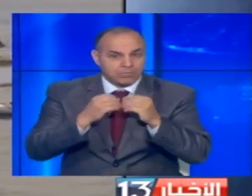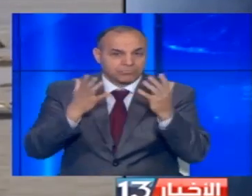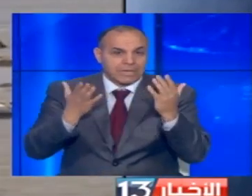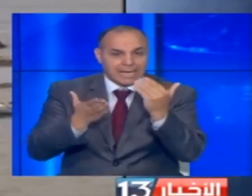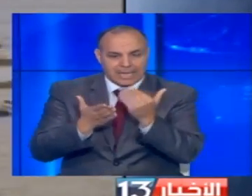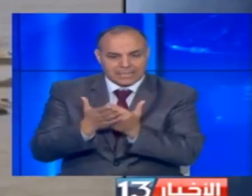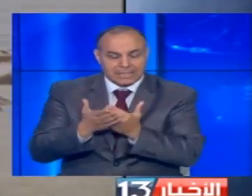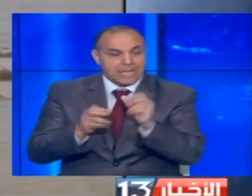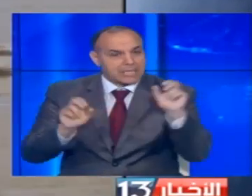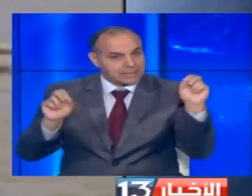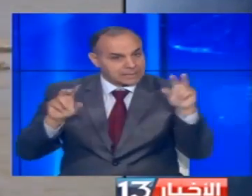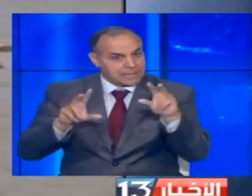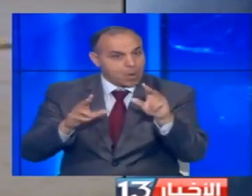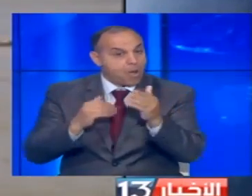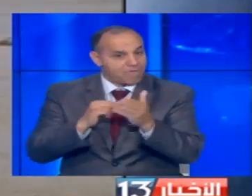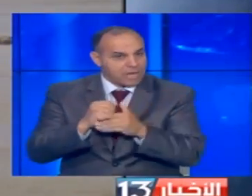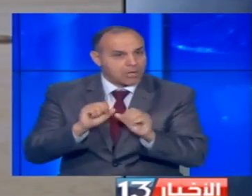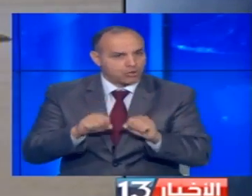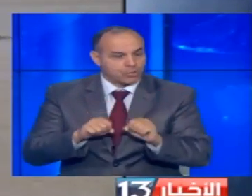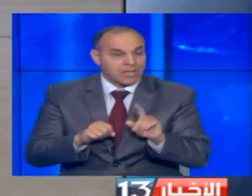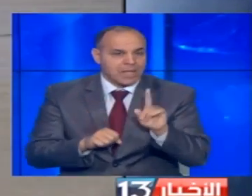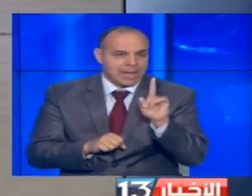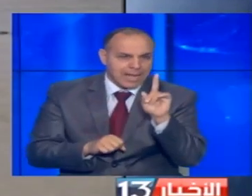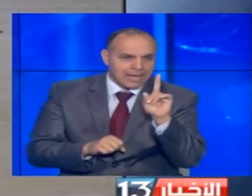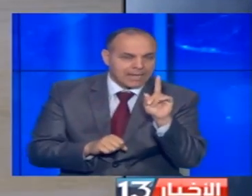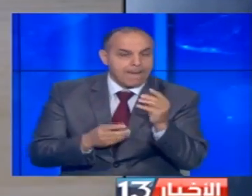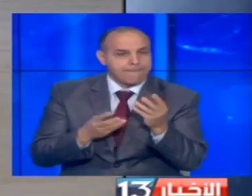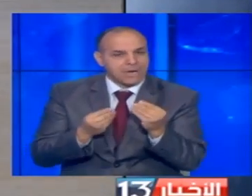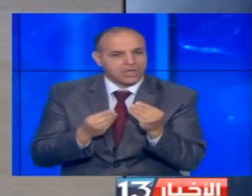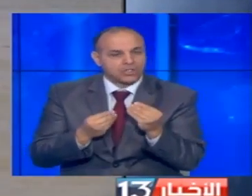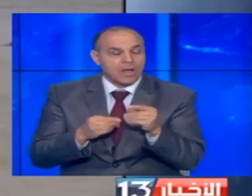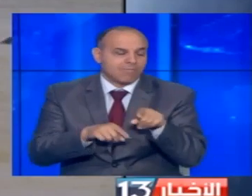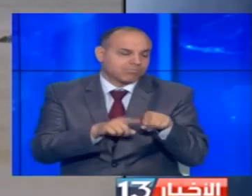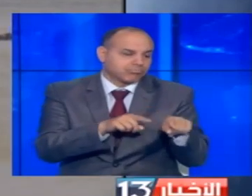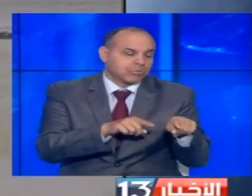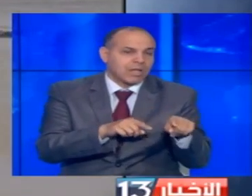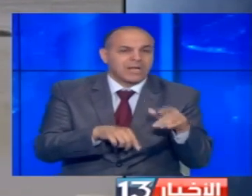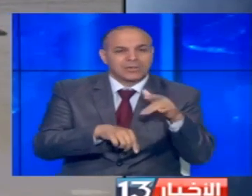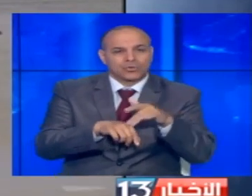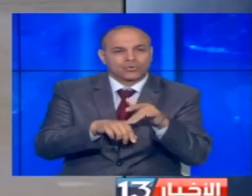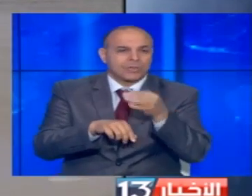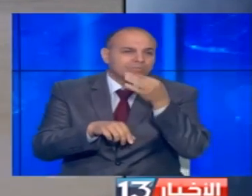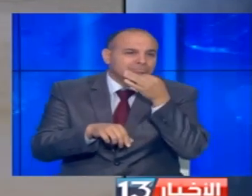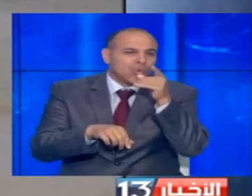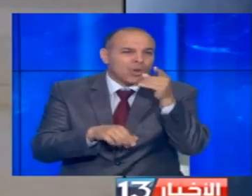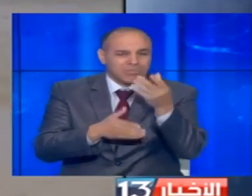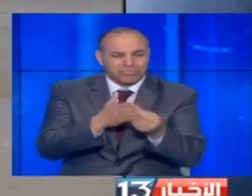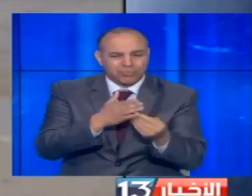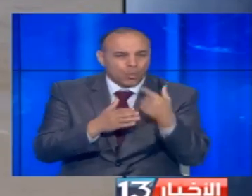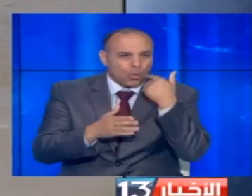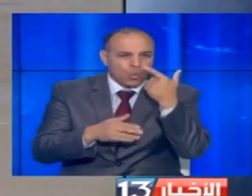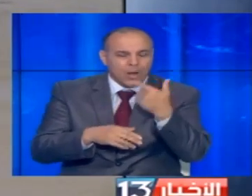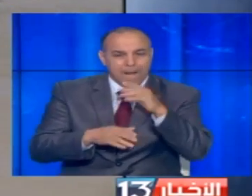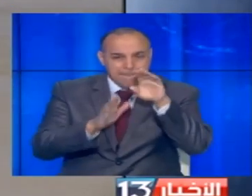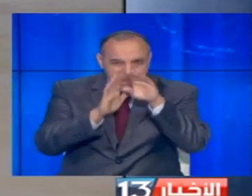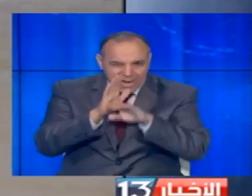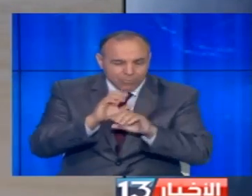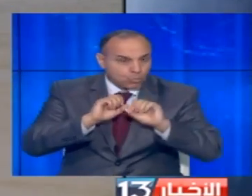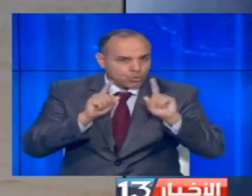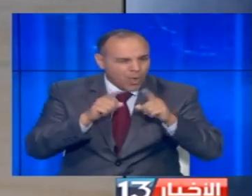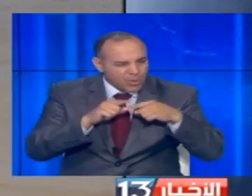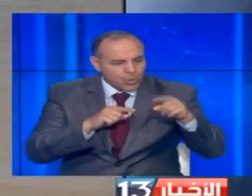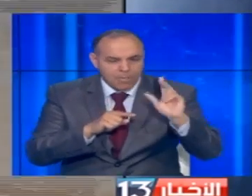الاقتصاد سياحه وفلاحه ولكنها في كثير من الاحيان ضحيه استغلال تغيب فيه النظره الاستراتيجيه